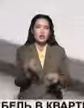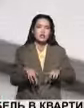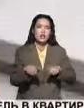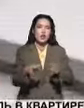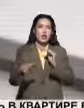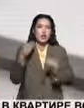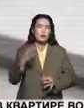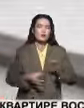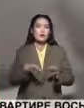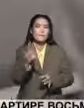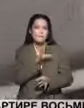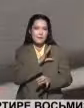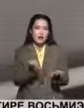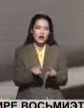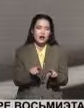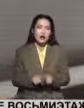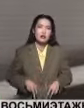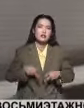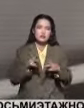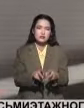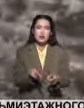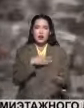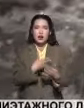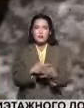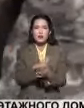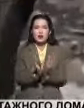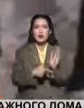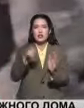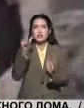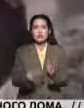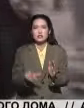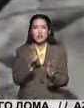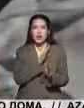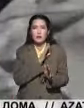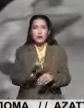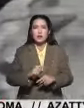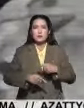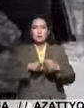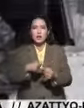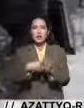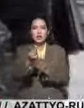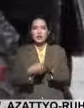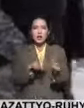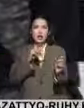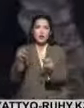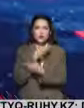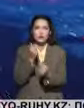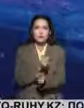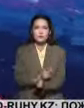задержанных ранее имели судимость за аналогичные преступления. В отношении 17 человек применена мера пресечения в виде подписки о